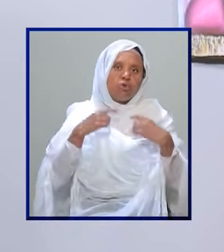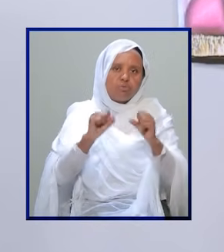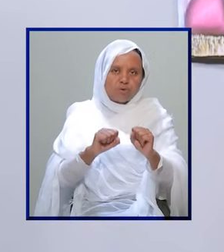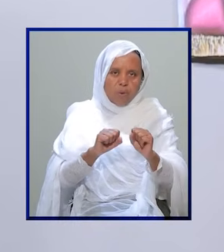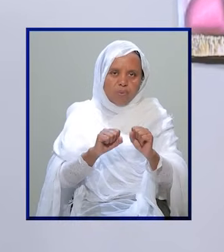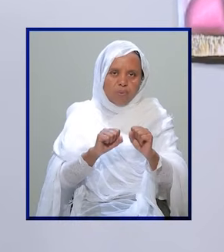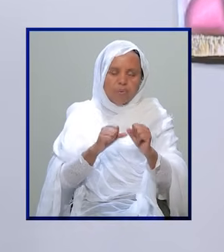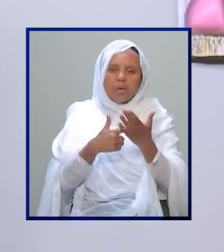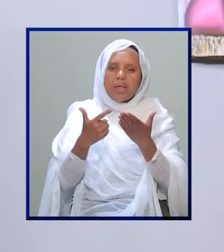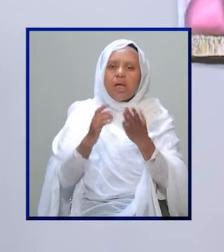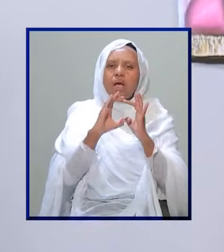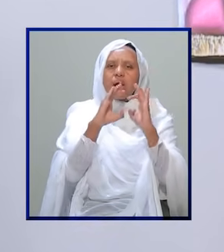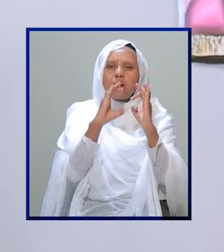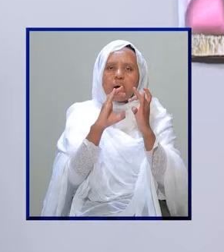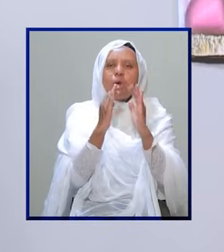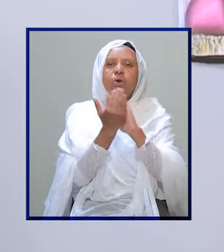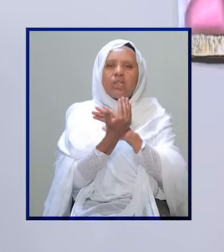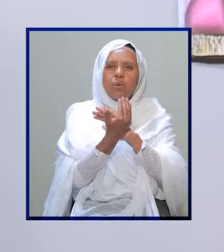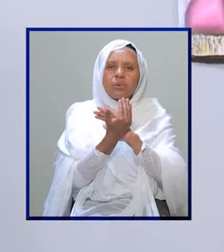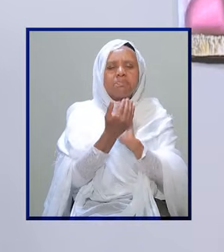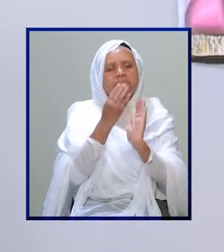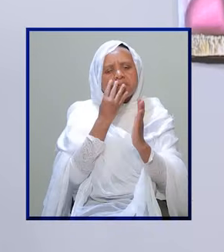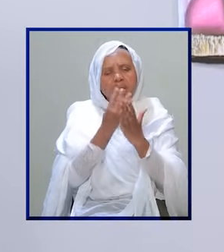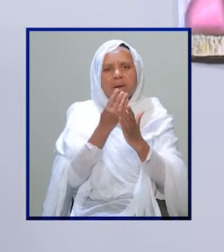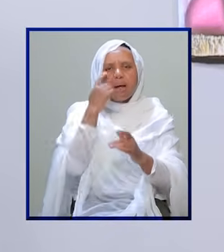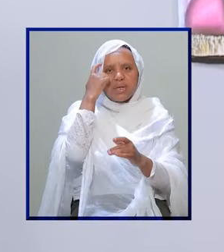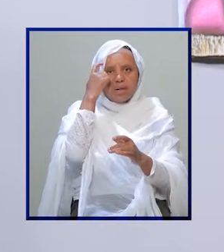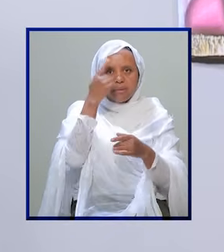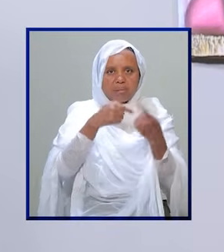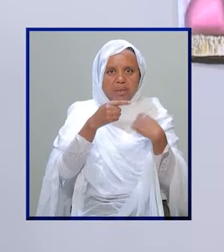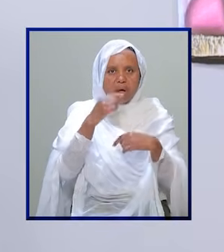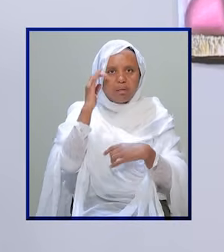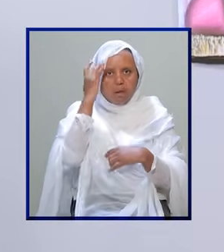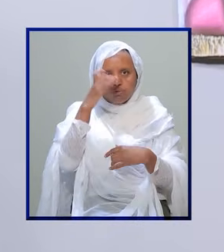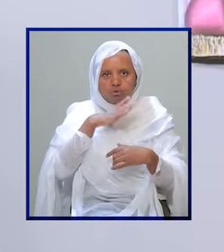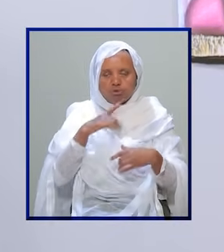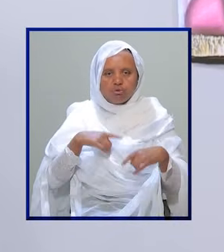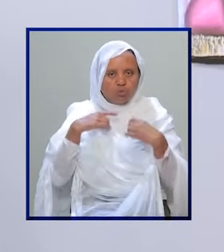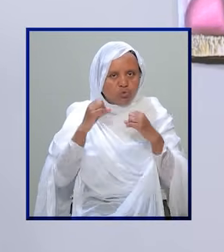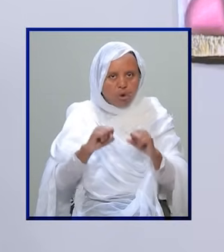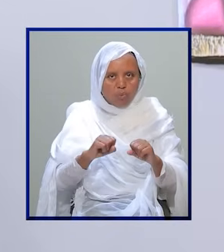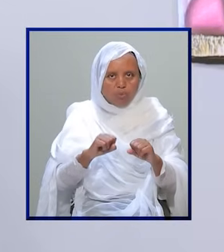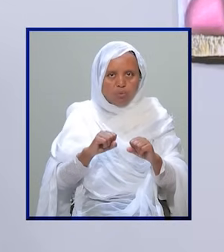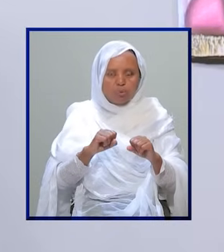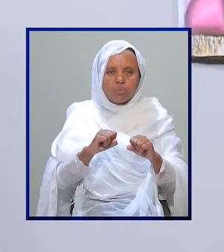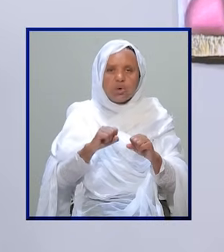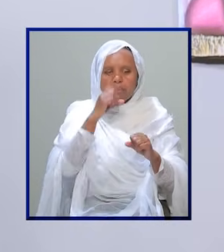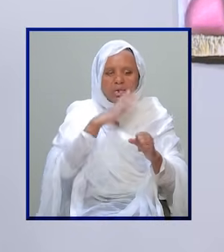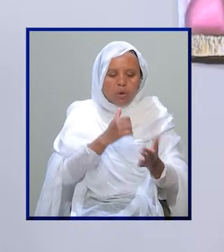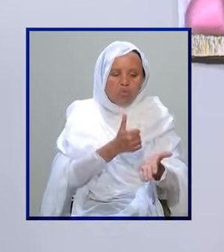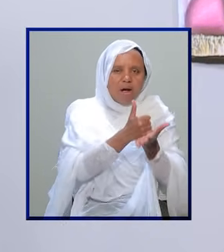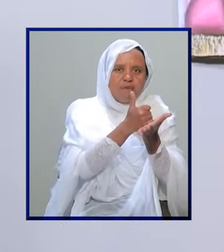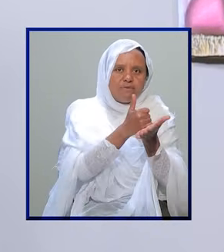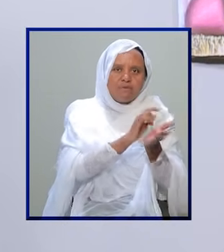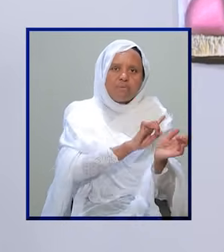ይችላሉ። ይሄ ከሁኔታዎች ከቅን አስተሳሰብ የሚመጣ ነው። የታመሙ ሰዎች ሊኖሩ ይችላሉ። በሰው ድጋፍ የሚመጡ